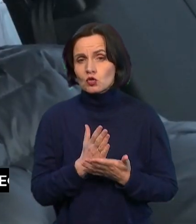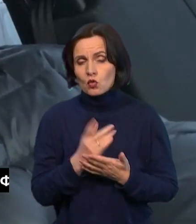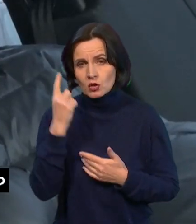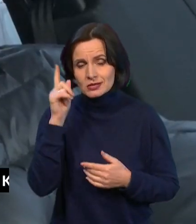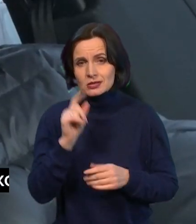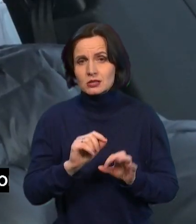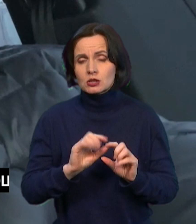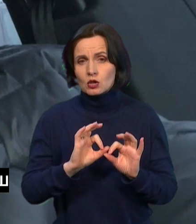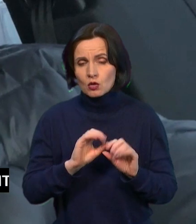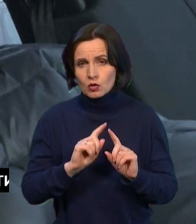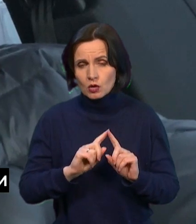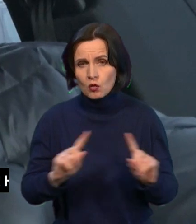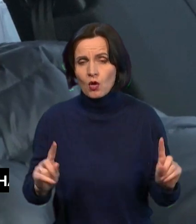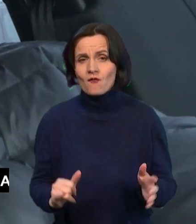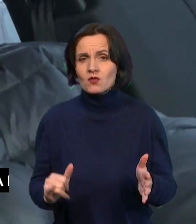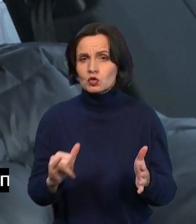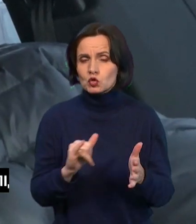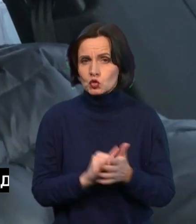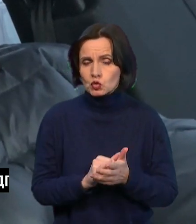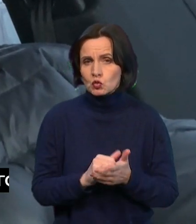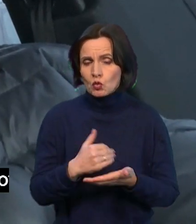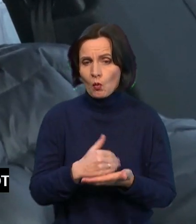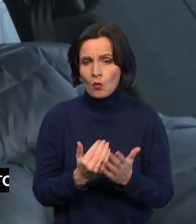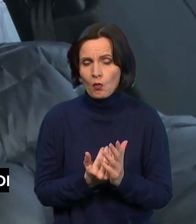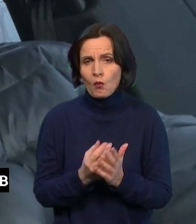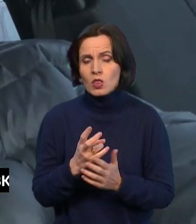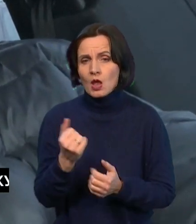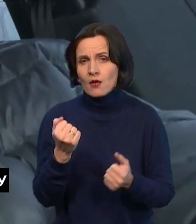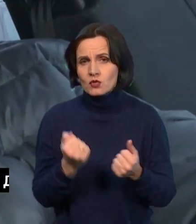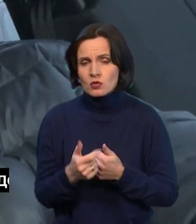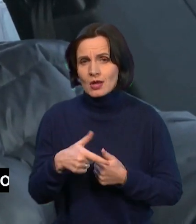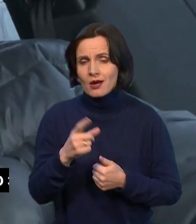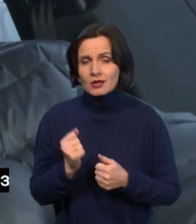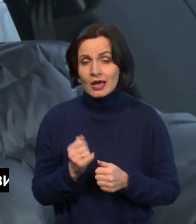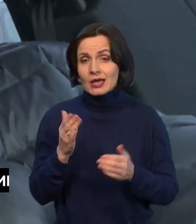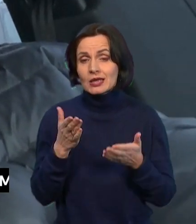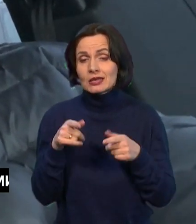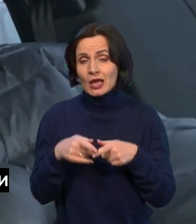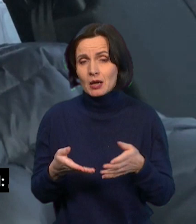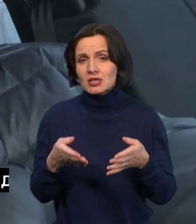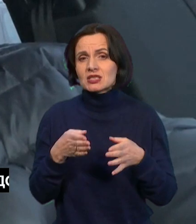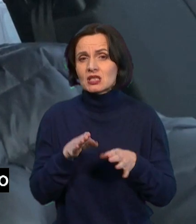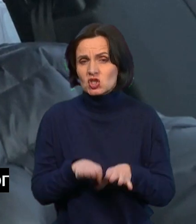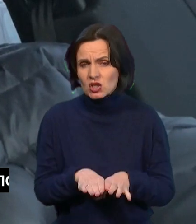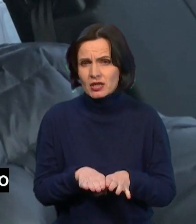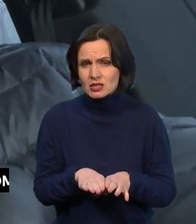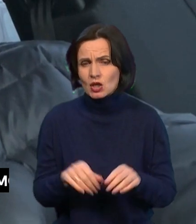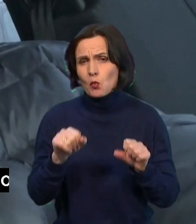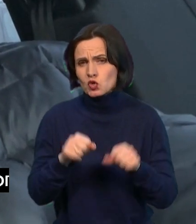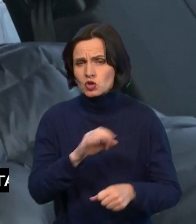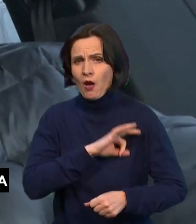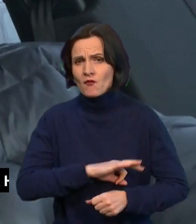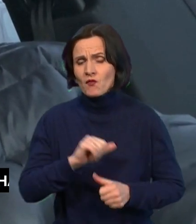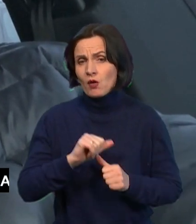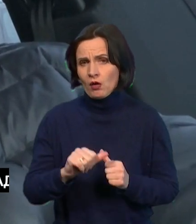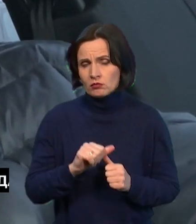газової апаратури на автомобілі, то там завжди лишається альтернативою бензиновий бак і вся бензинова апаратура, власне,